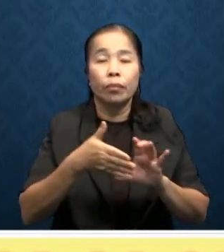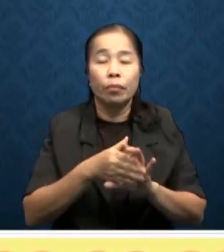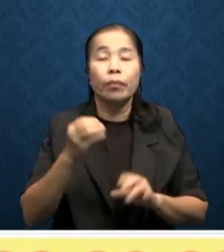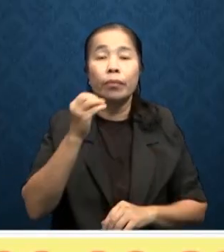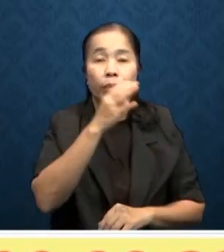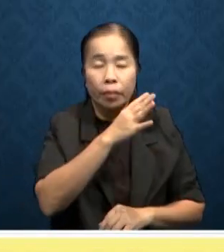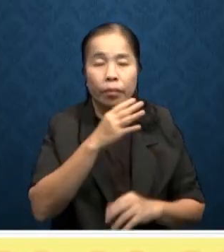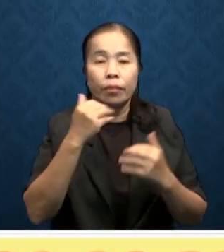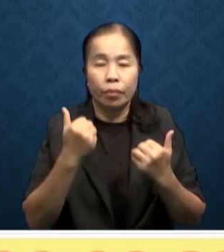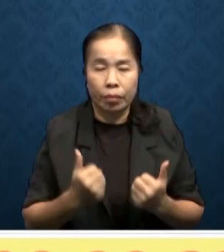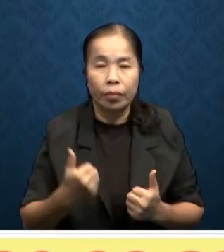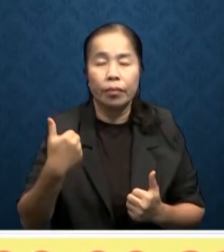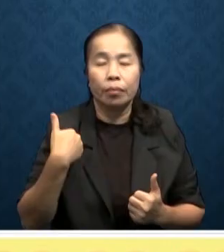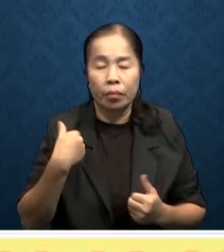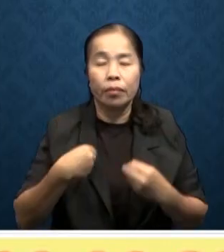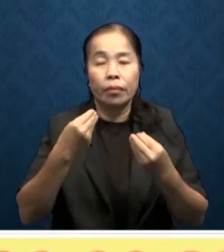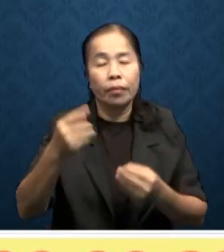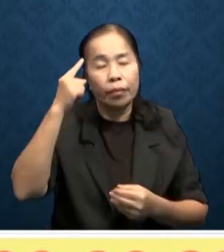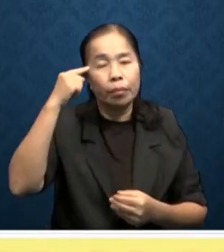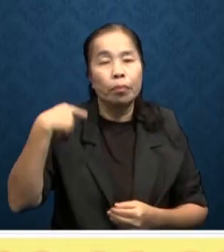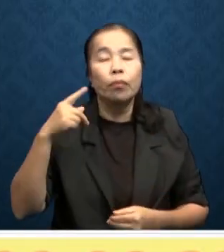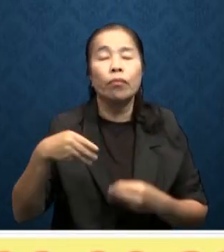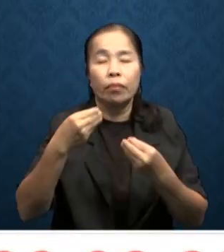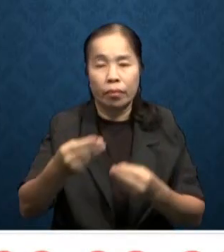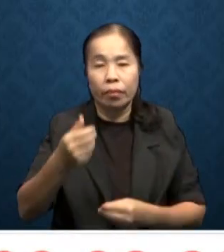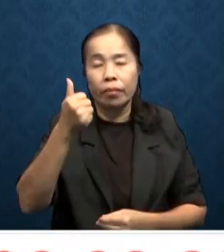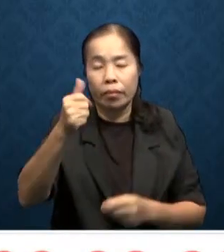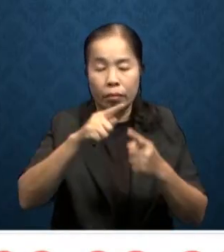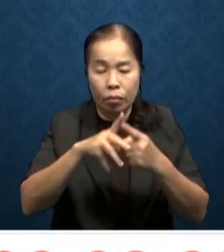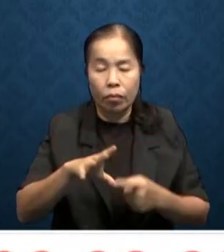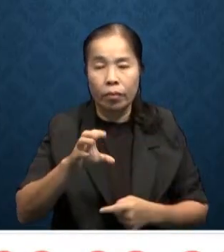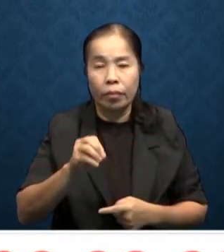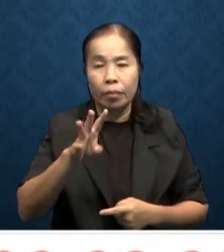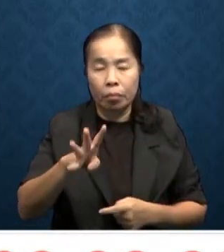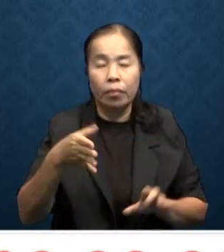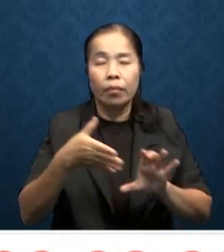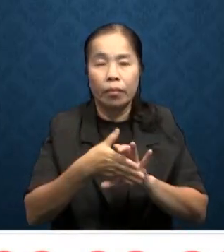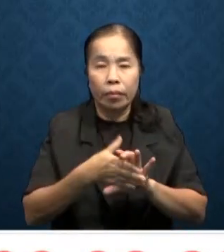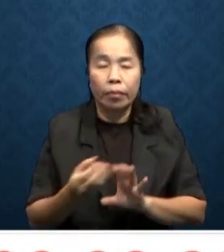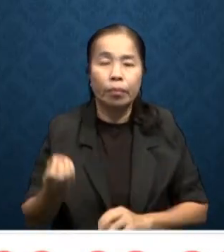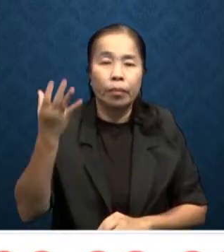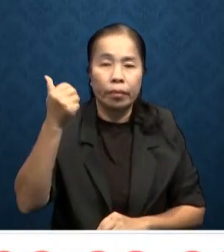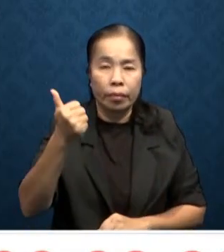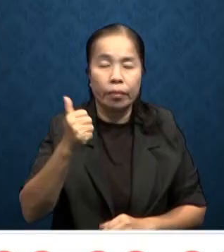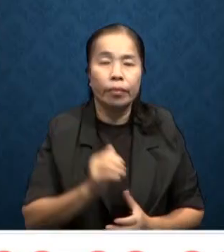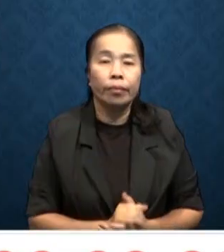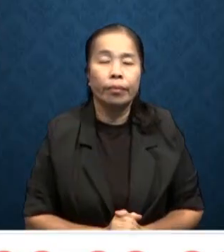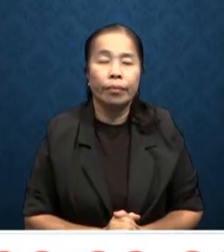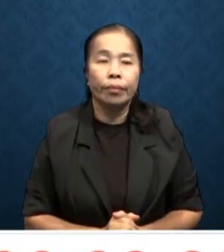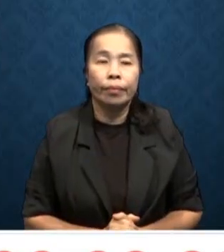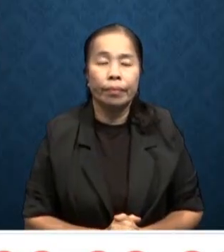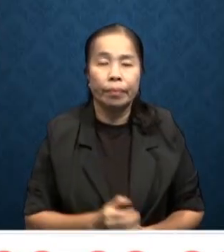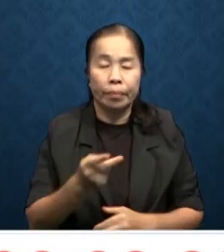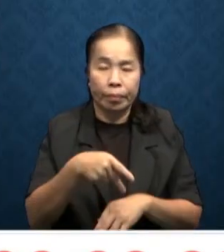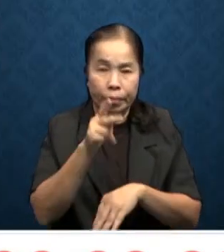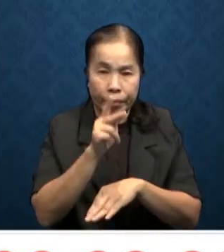ยัริดนี้เพประโชนใการพยายามแา ผมรยาตตามข้อ 55เชิญทรงกฐครักับเรีนท่านอาธานซาภาท